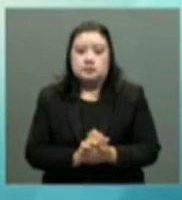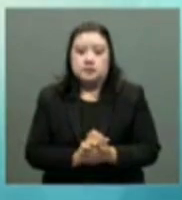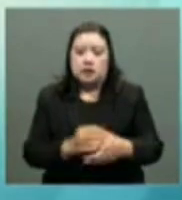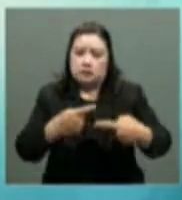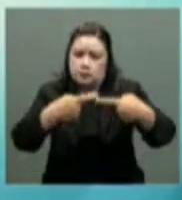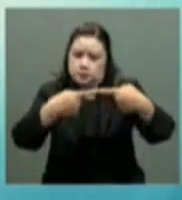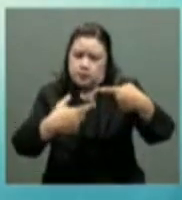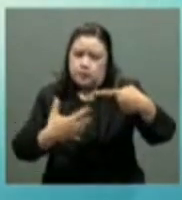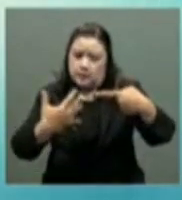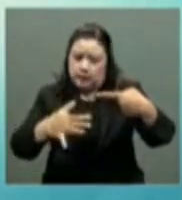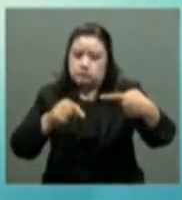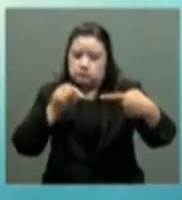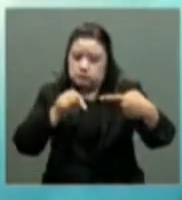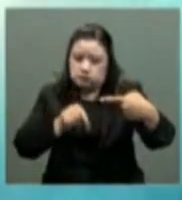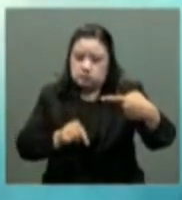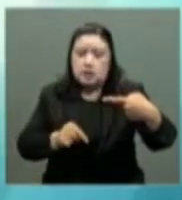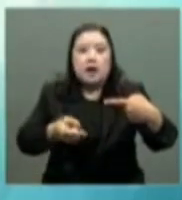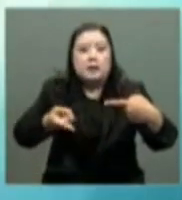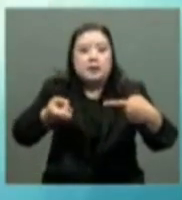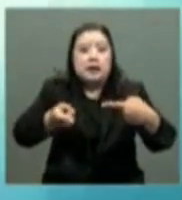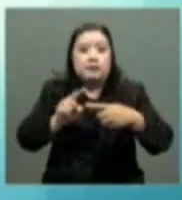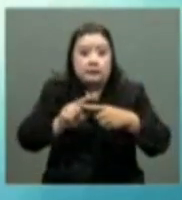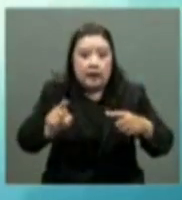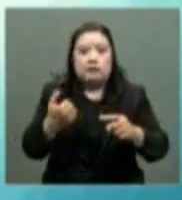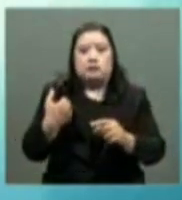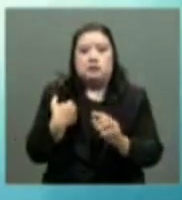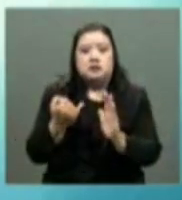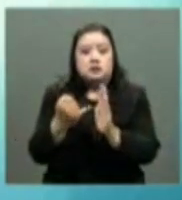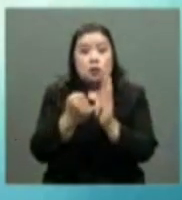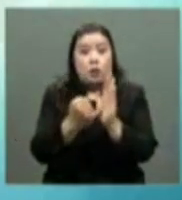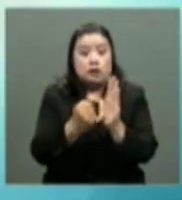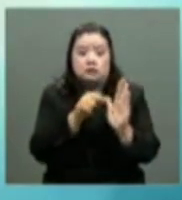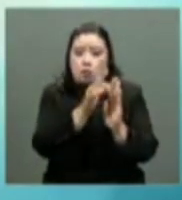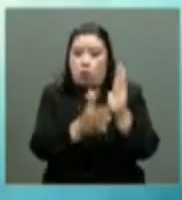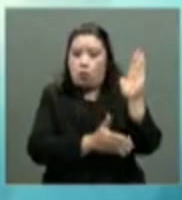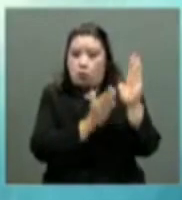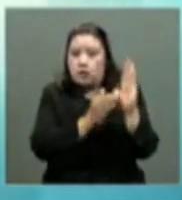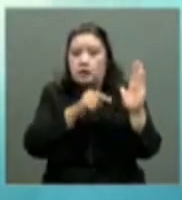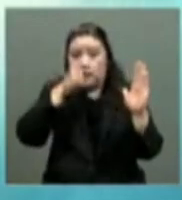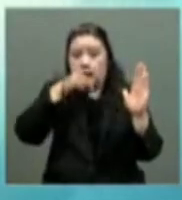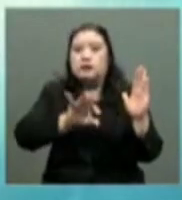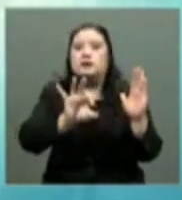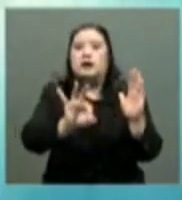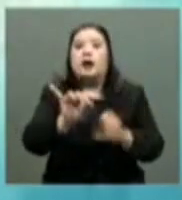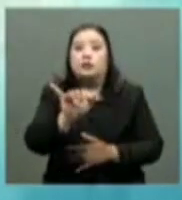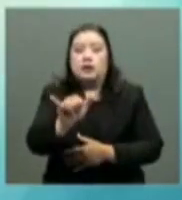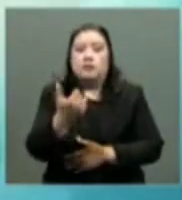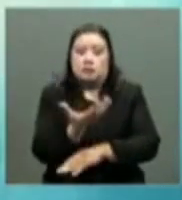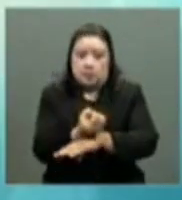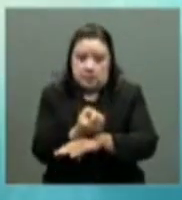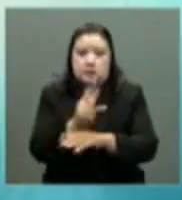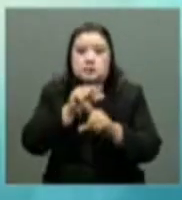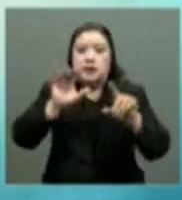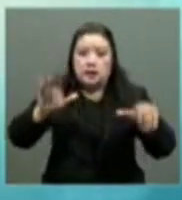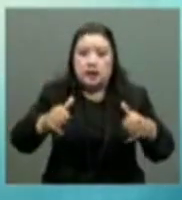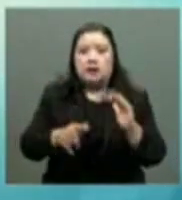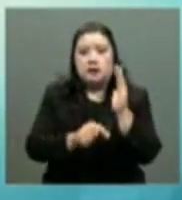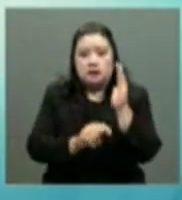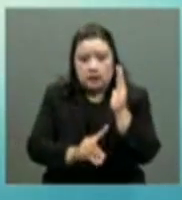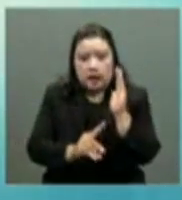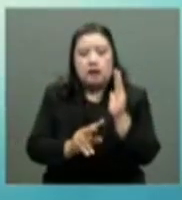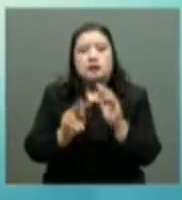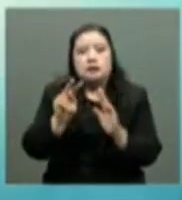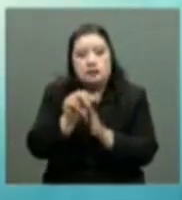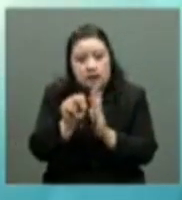งไปเท่าไหร่นักนะครับแต่9จังหวัดที่ยังไม่มีการรายงานรับการรักษาผู้ป่วยเลยคือกำแพงเพชรชัยนาทตราดน่าน